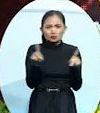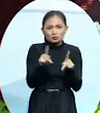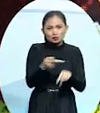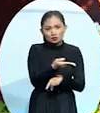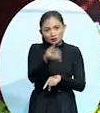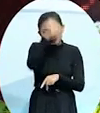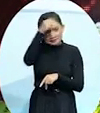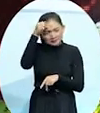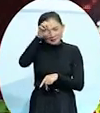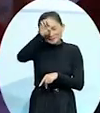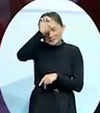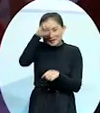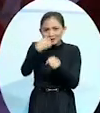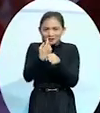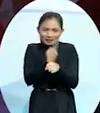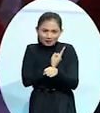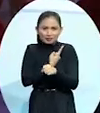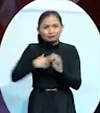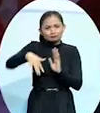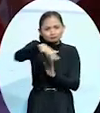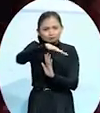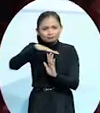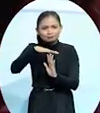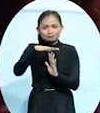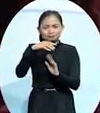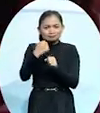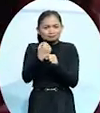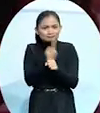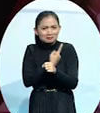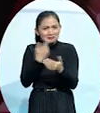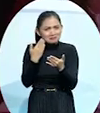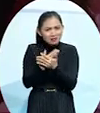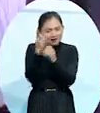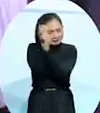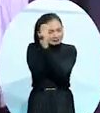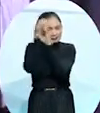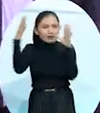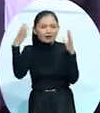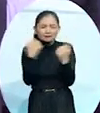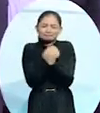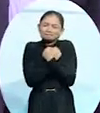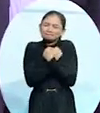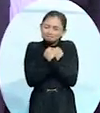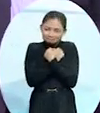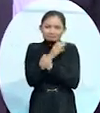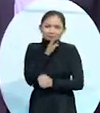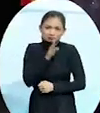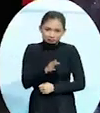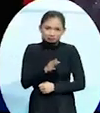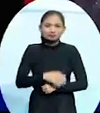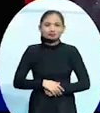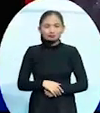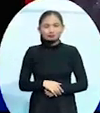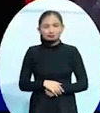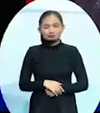sinh viên đam mê khởi nghiệp, tạo môi trường để những ý tưởng mới mẻ, sáng tạo đang được ấp ủ, có tính khả thi cao vào thực tiễn. Qua